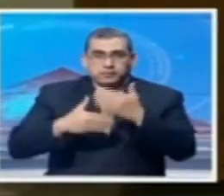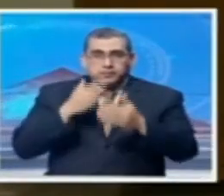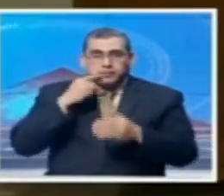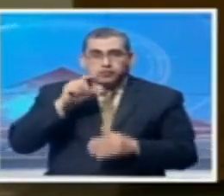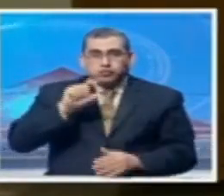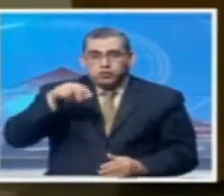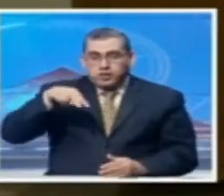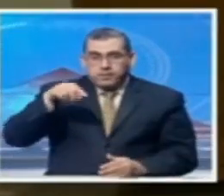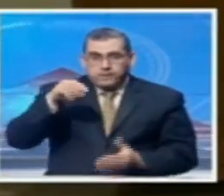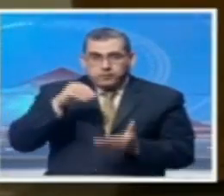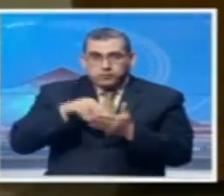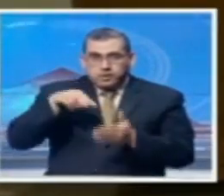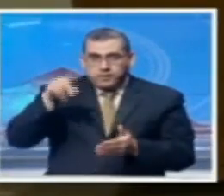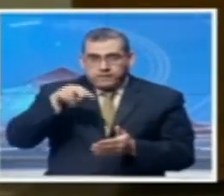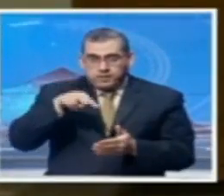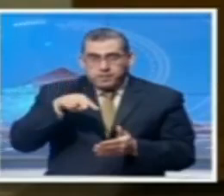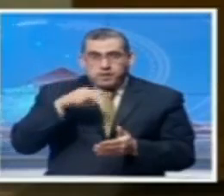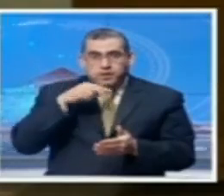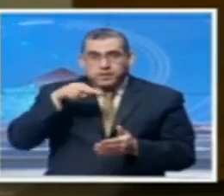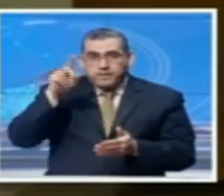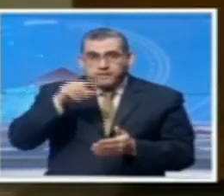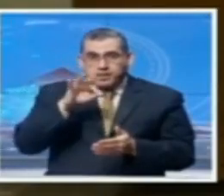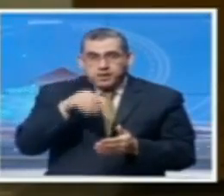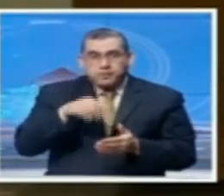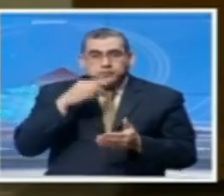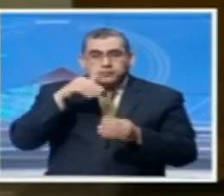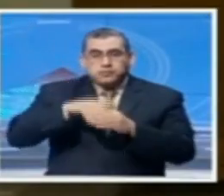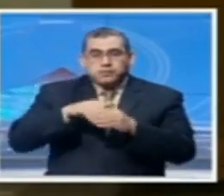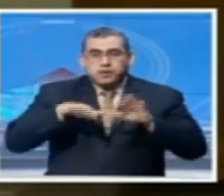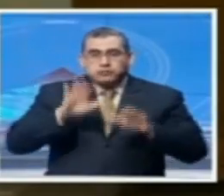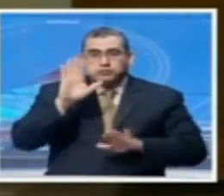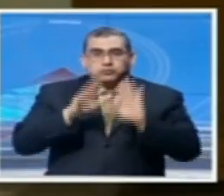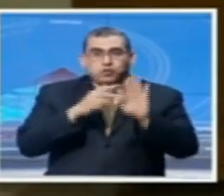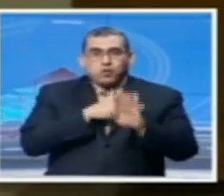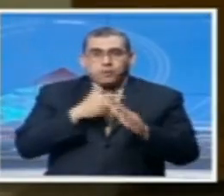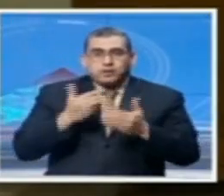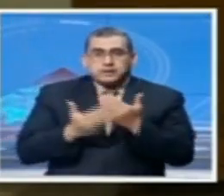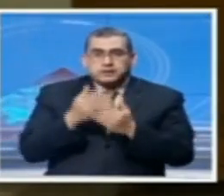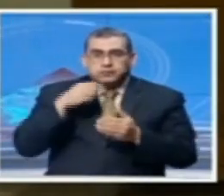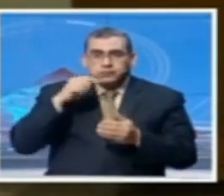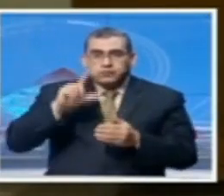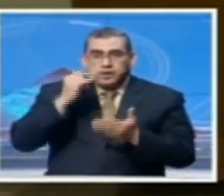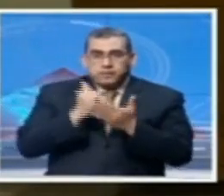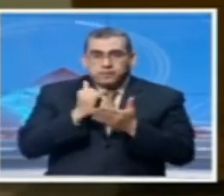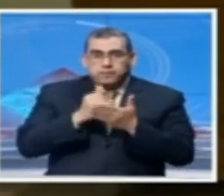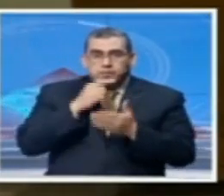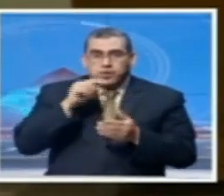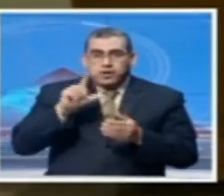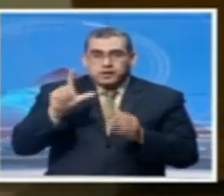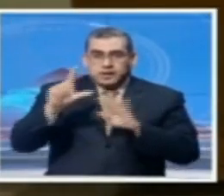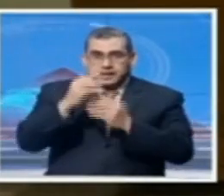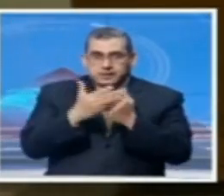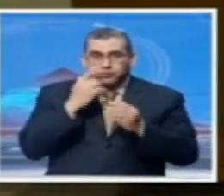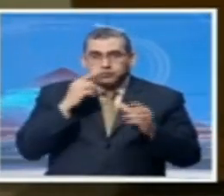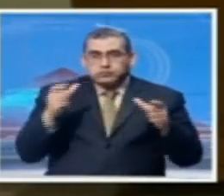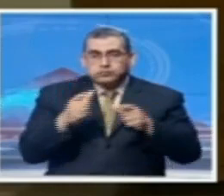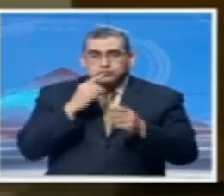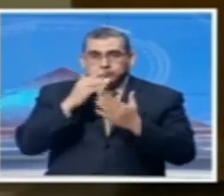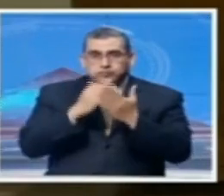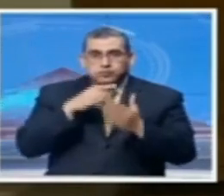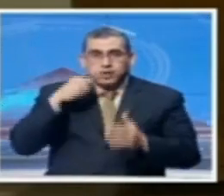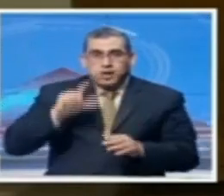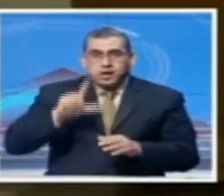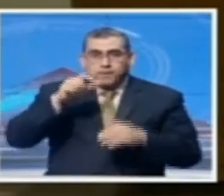مارس المقبل موعدا للتصويت على منح الثقة للحكومة الجديدة برئاسة عبد الحميد دبيبة. كان